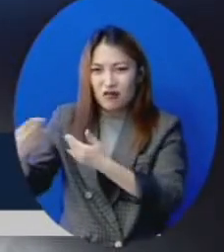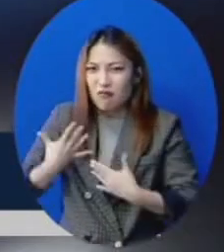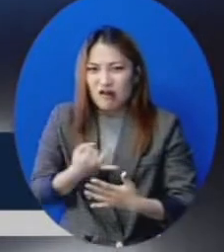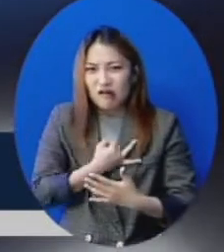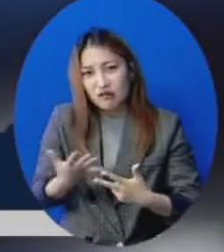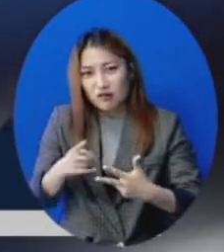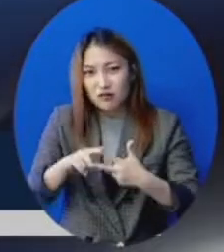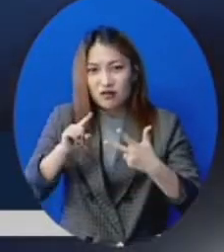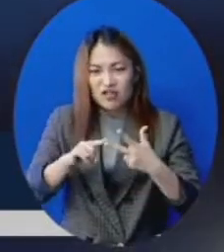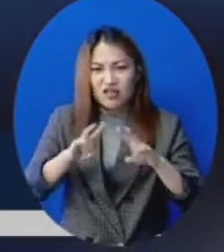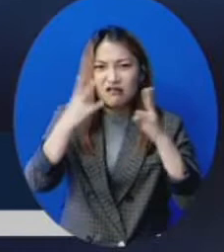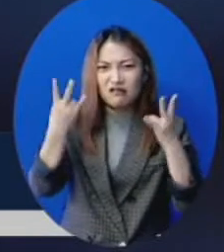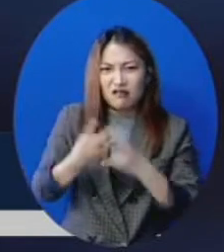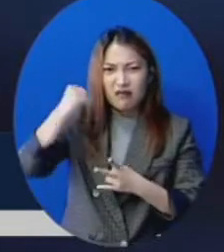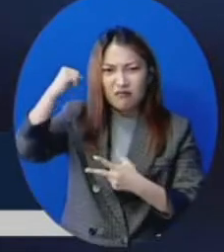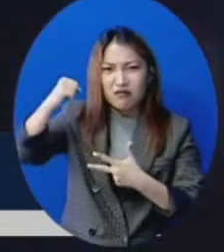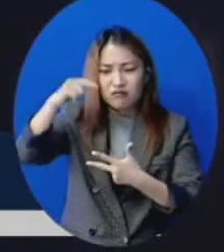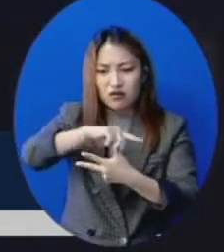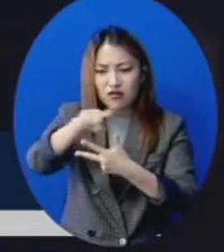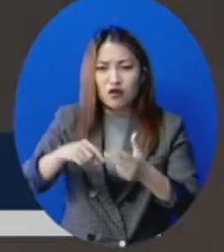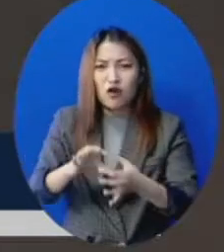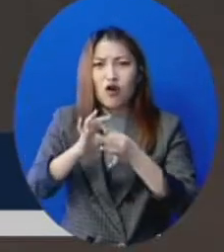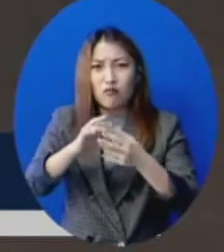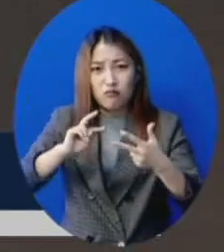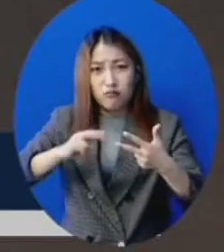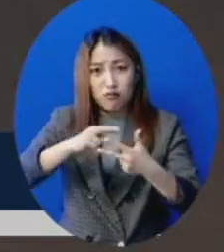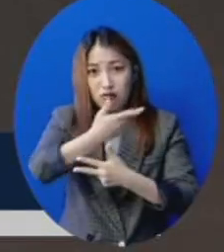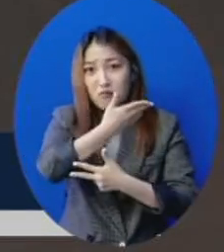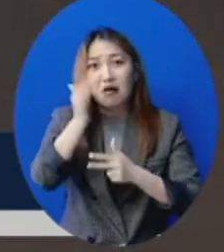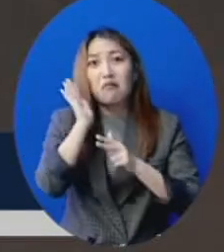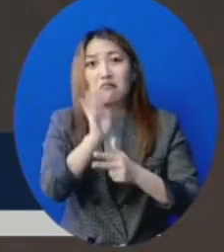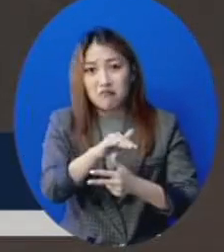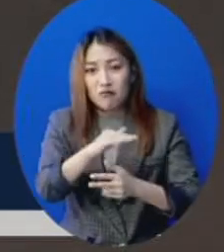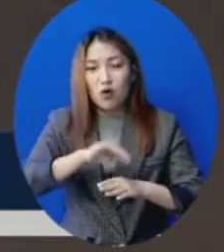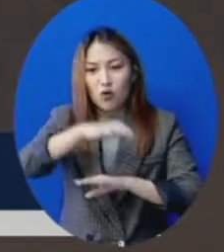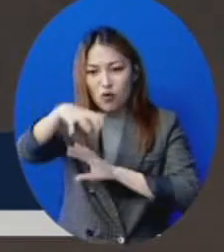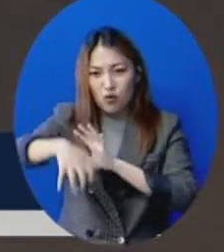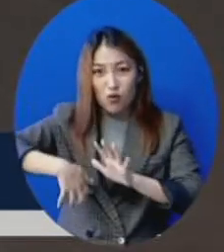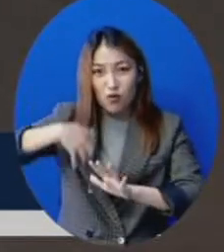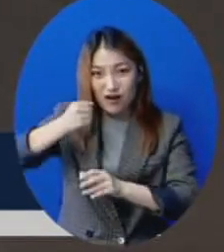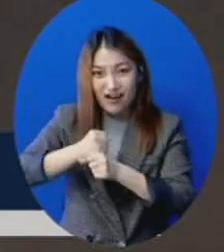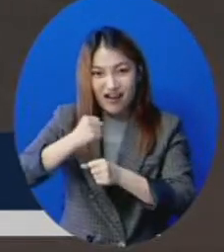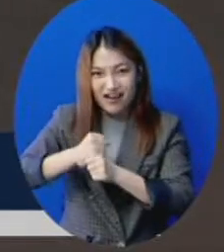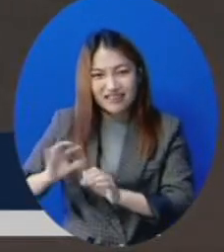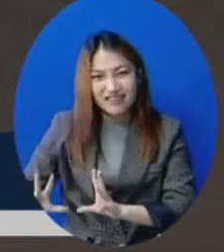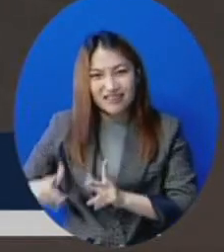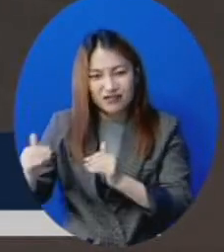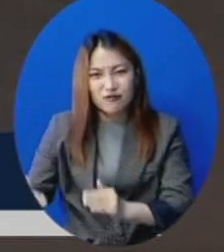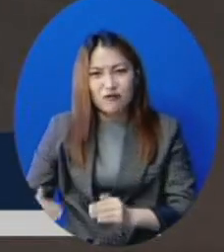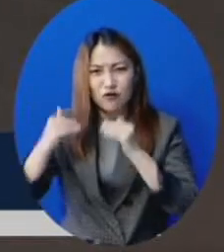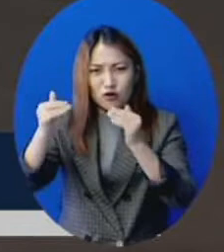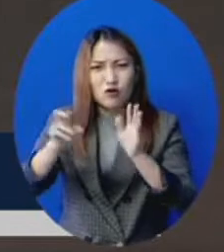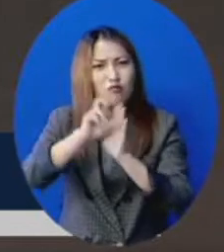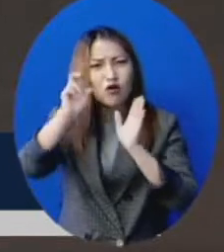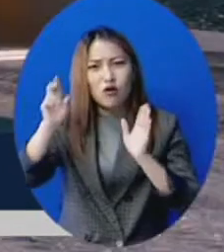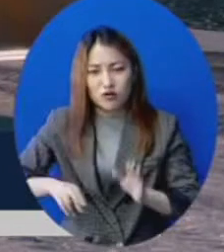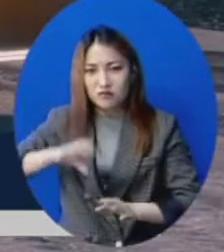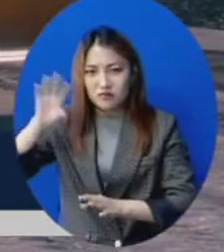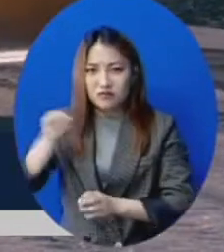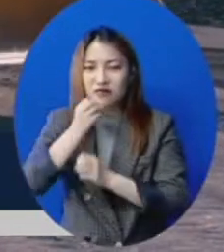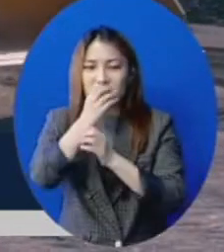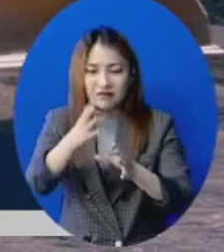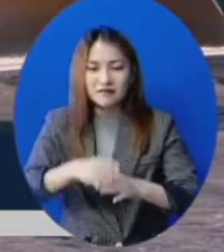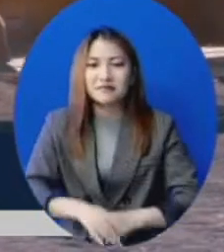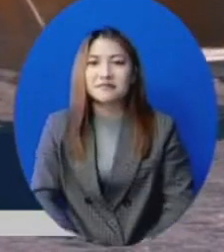алдарсан, нийгмийн эсэргүүцэлтэй мөн нүүр тулгаа. Эдгээрийг өөрчлөлгүйгээр уул уурхайн салбарын хөгжил алхам урагшлахгүй гэж уул уурхайн салбарынхан